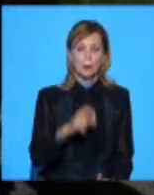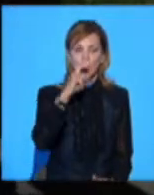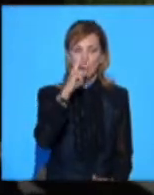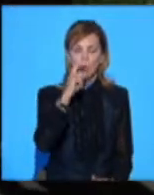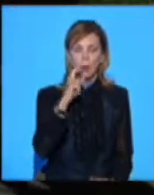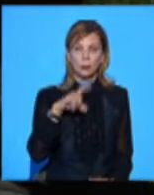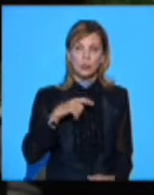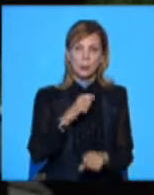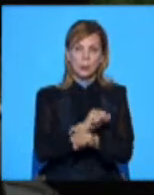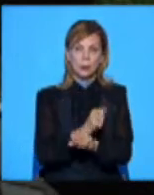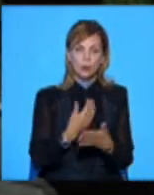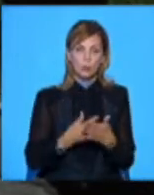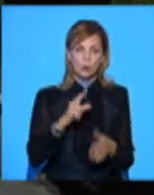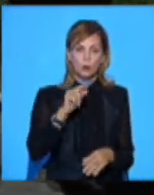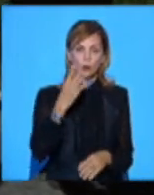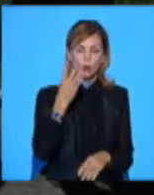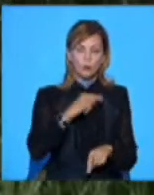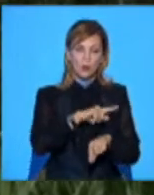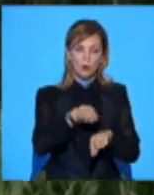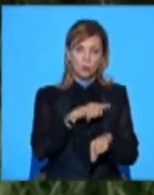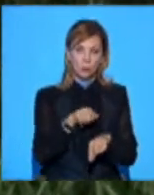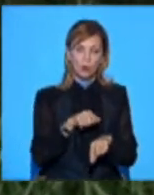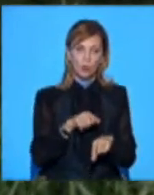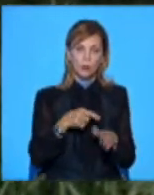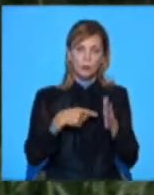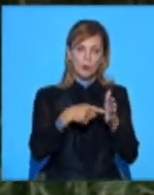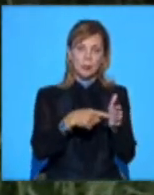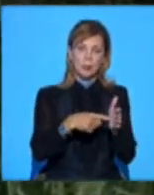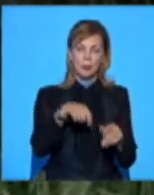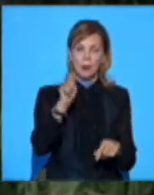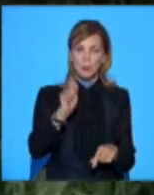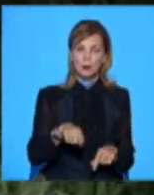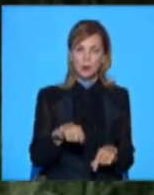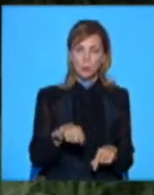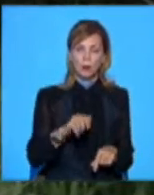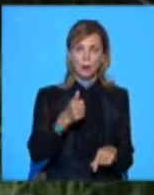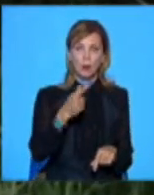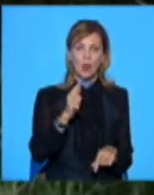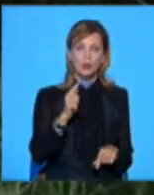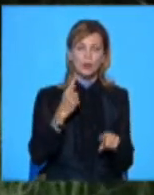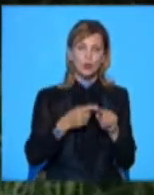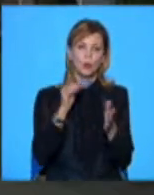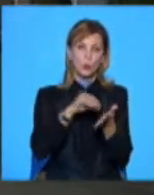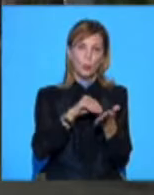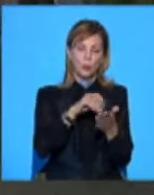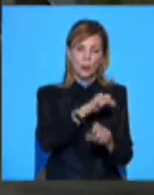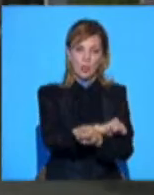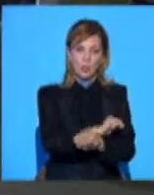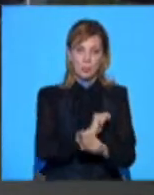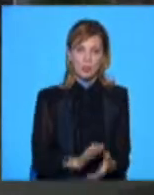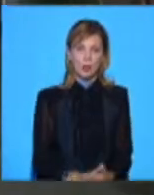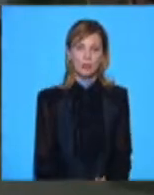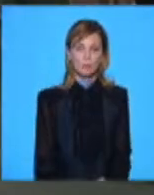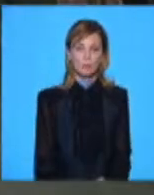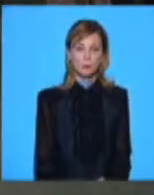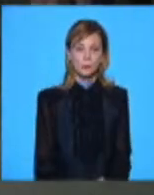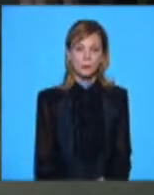Bărbatul a fost reținut pentru 24 de ore și va fi dus în fața magistraților Tribunalului Argeș cu propunere de arestare preventivă.